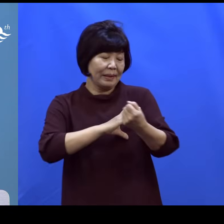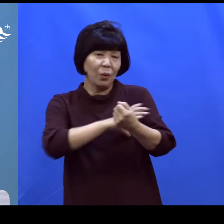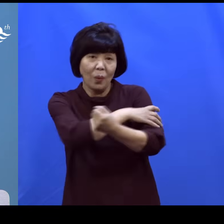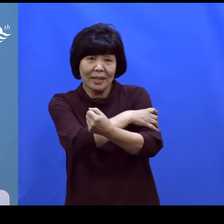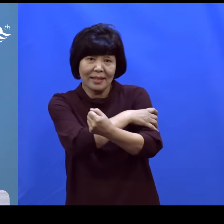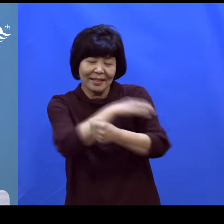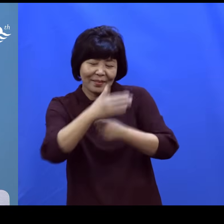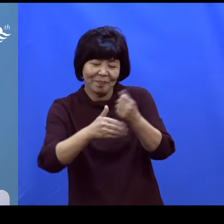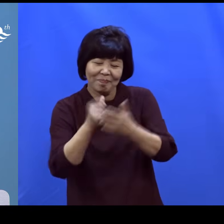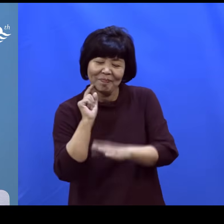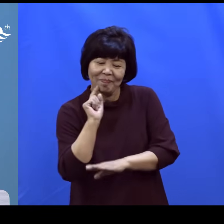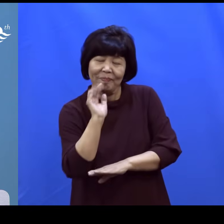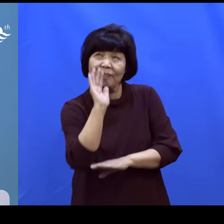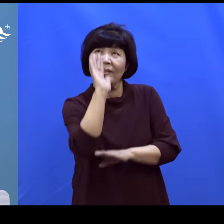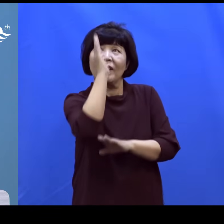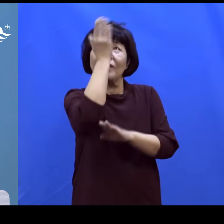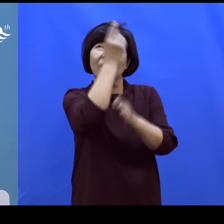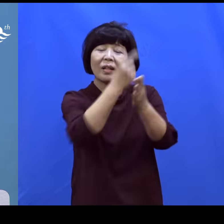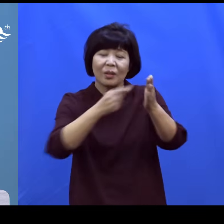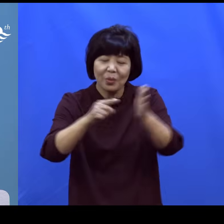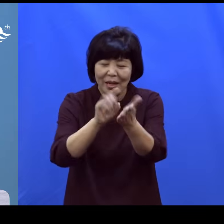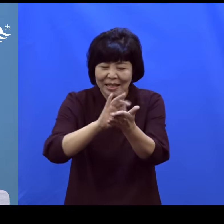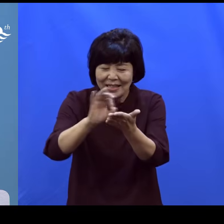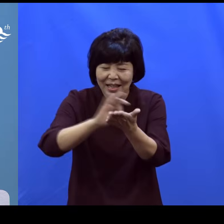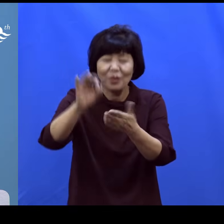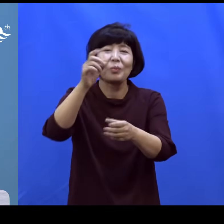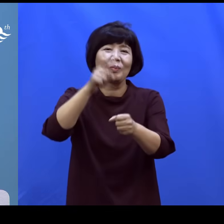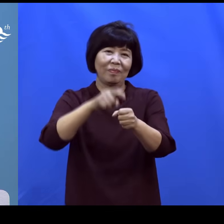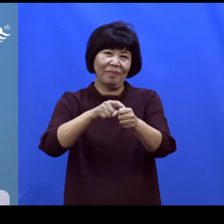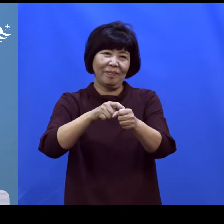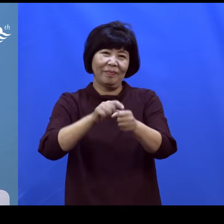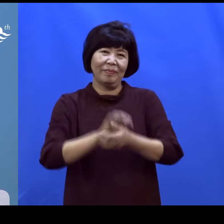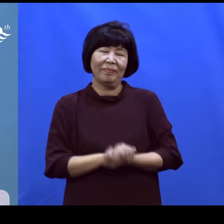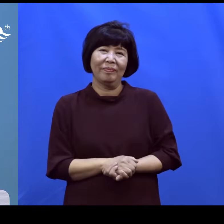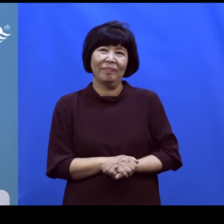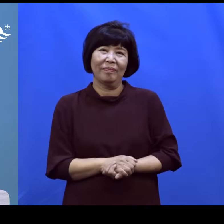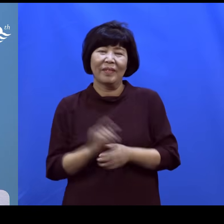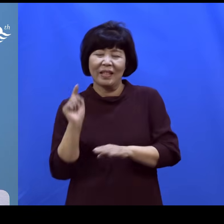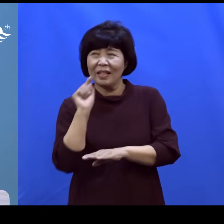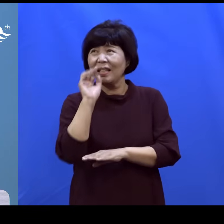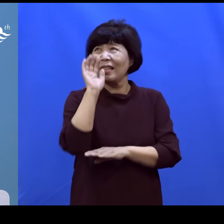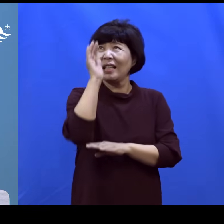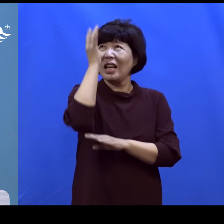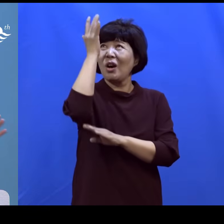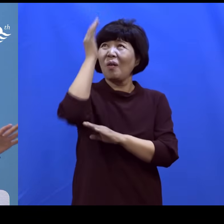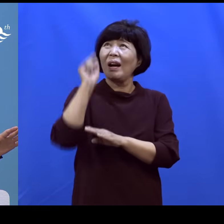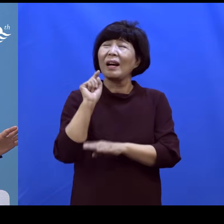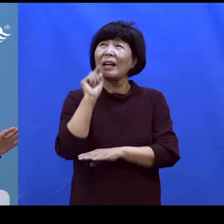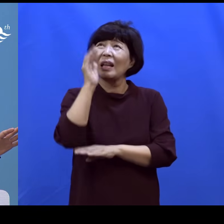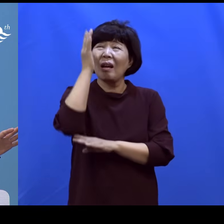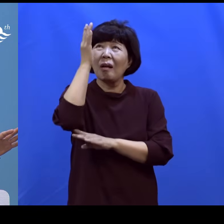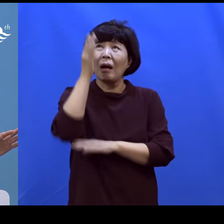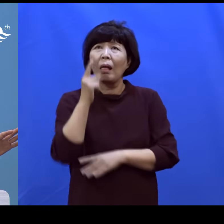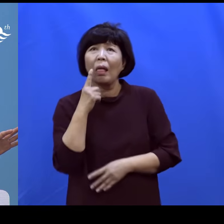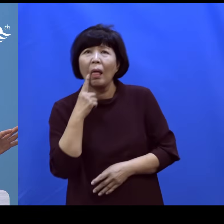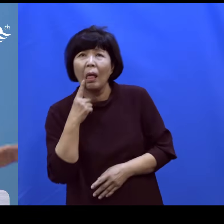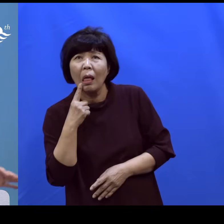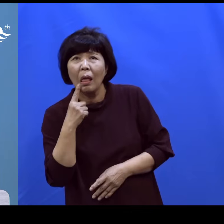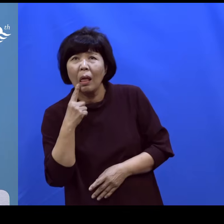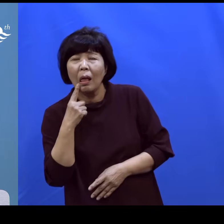하나님의 영광을 위해 사용하도록 하기 위해 주어진 것이기 때문에 영광을 탐내면 권세는 사라지게 되는